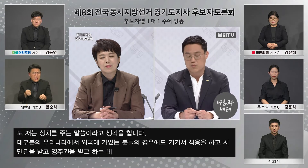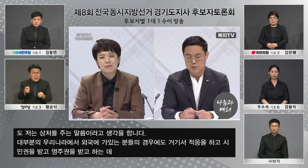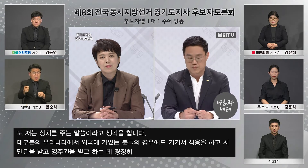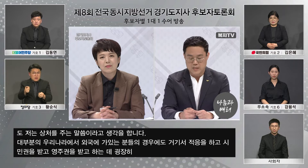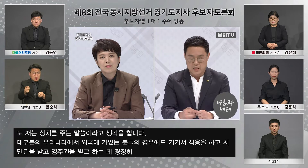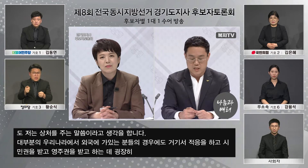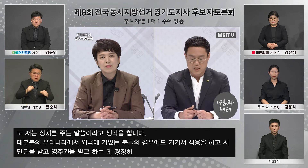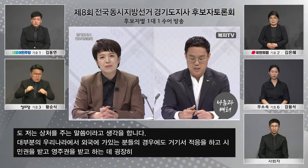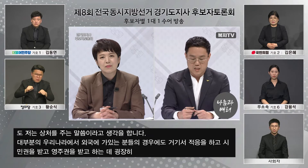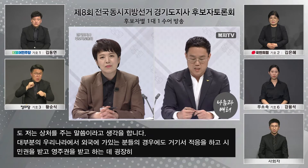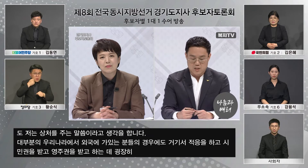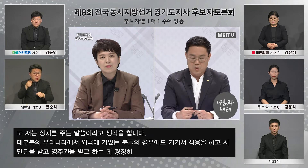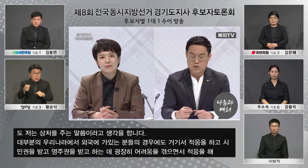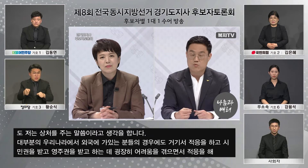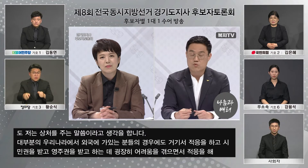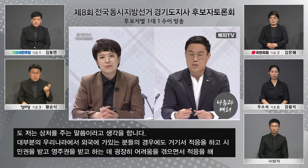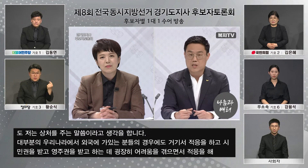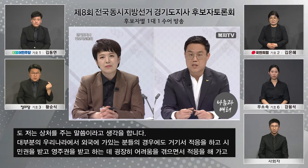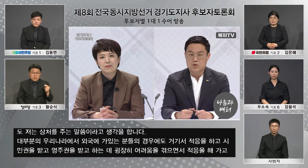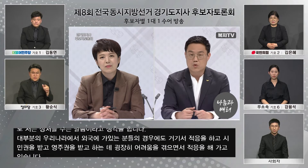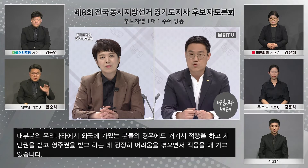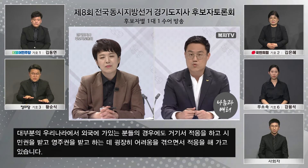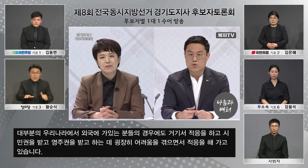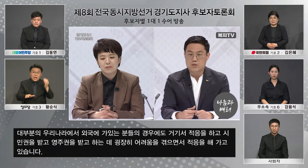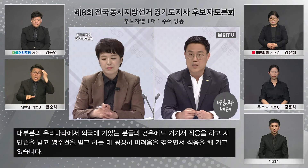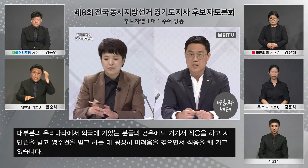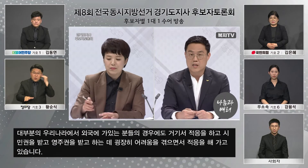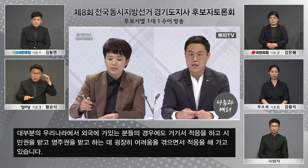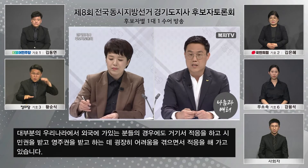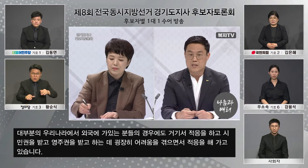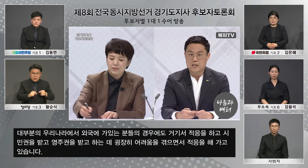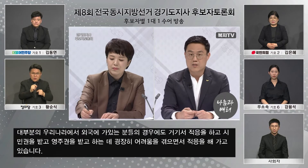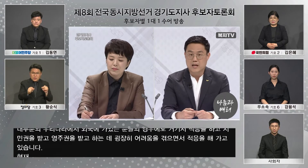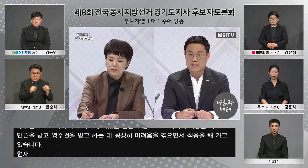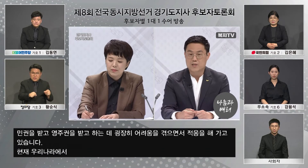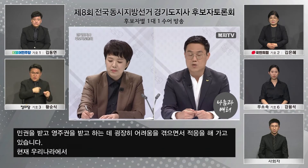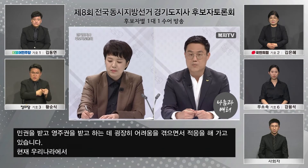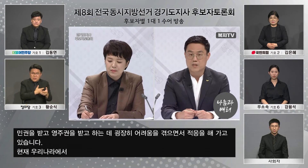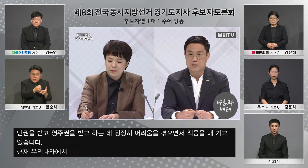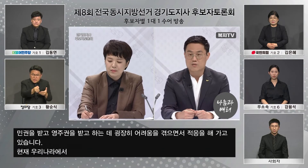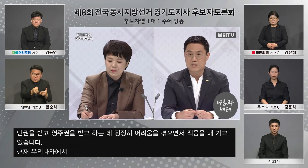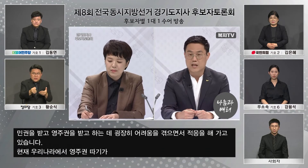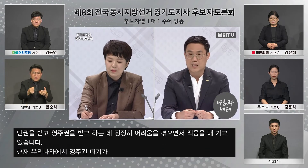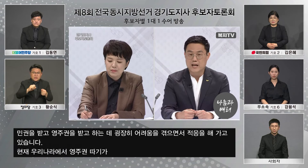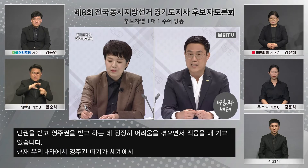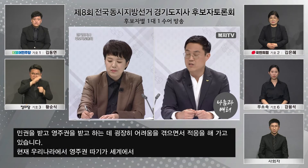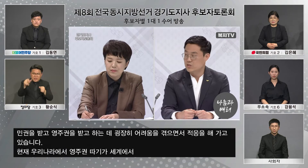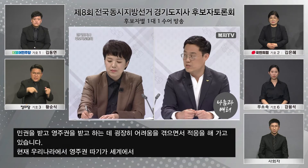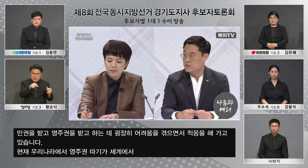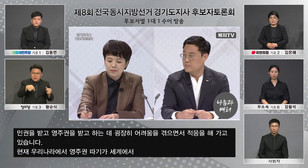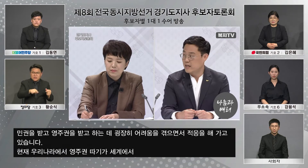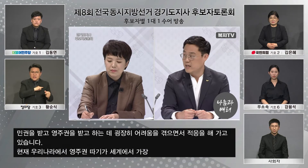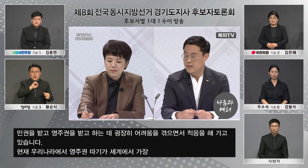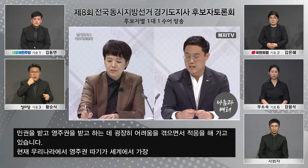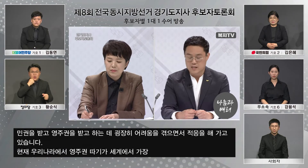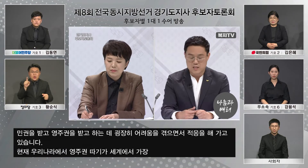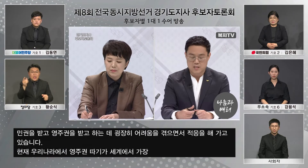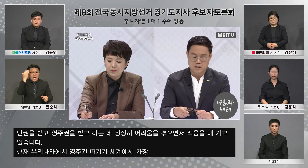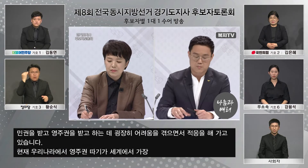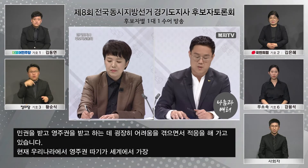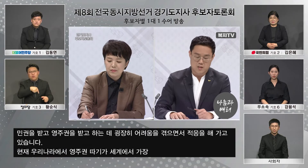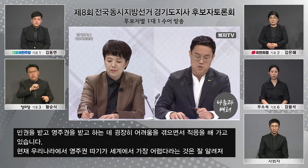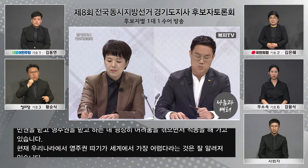적응을 해가고 있습니다. 현재 우리나라에서 영주권 따기가 세계에서 가장 어렵다라는 것은 잘 알려져 있습니다.